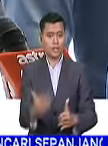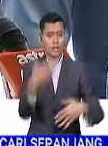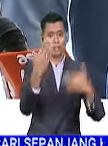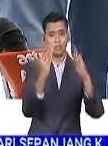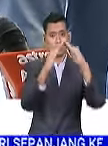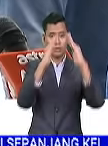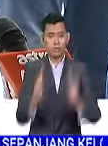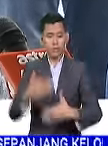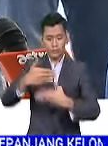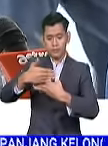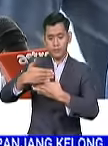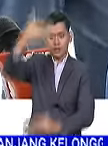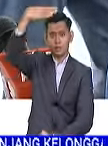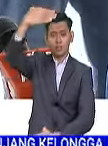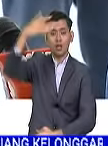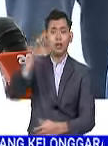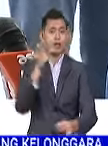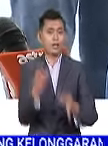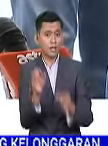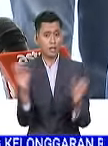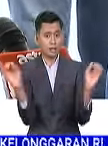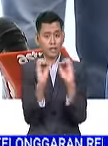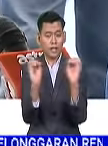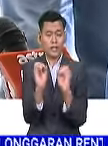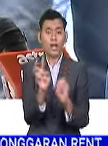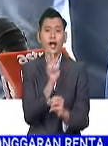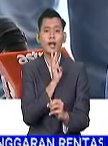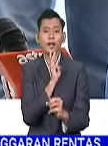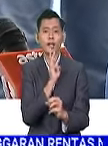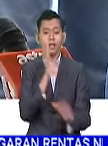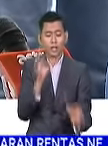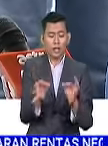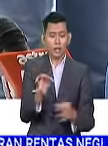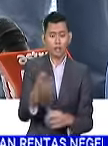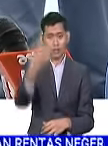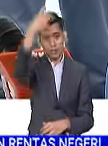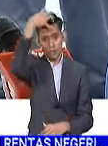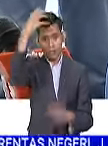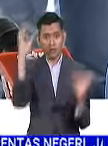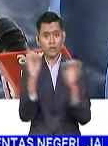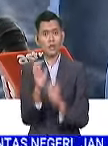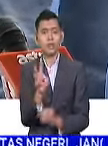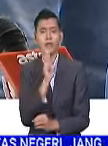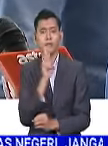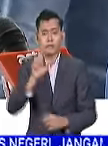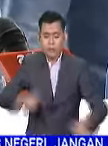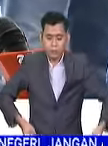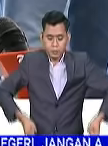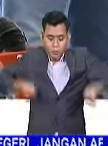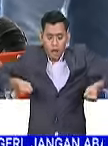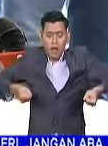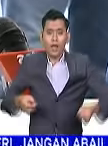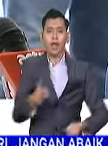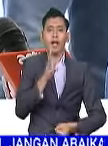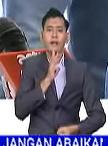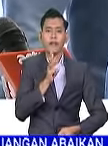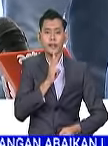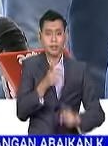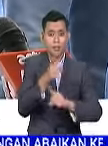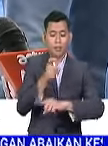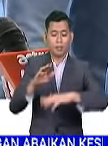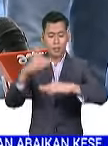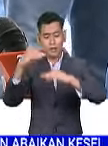pangsa. Kalau tak ada air misalnya, kalau di Selangor tak ada air, kena angkut air daripada bawah sampai ke atas.